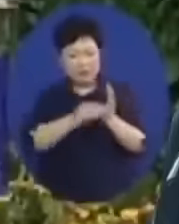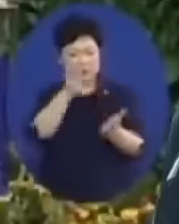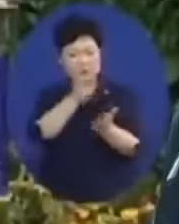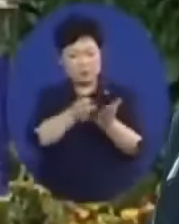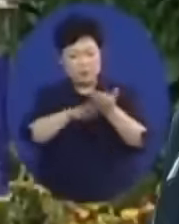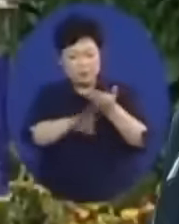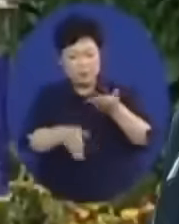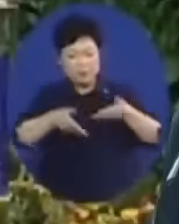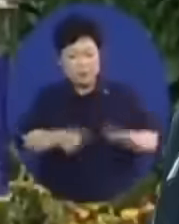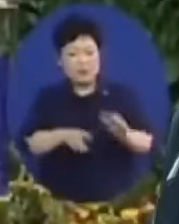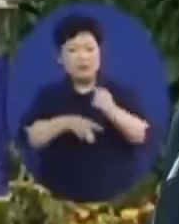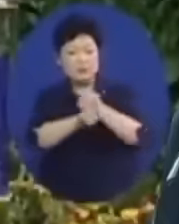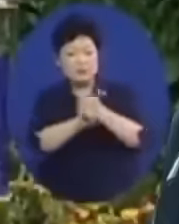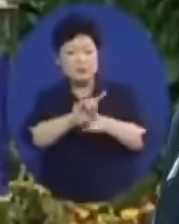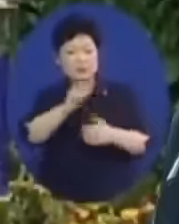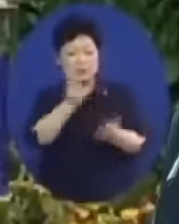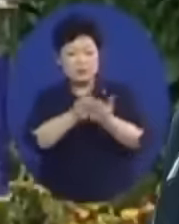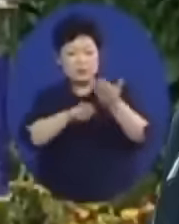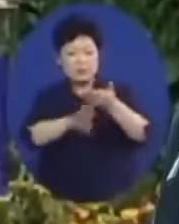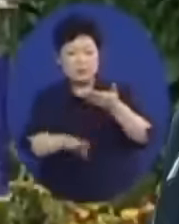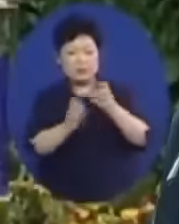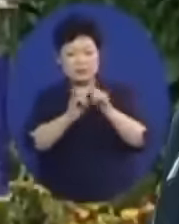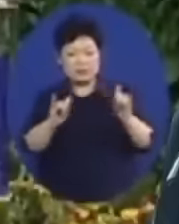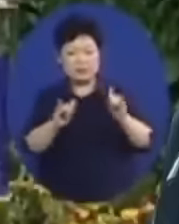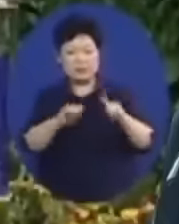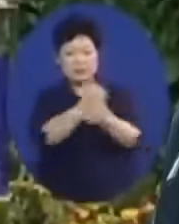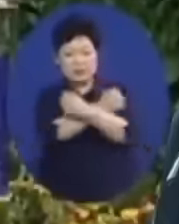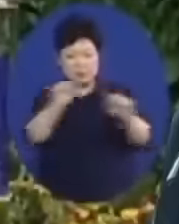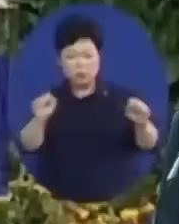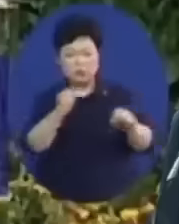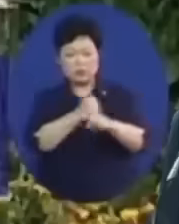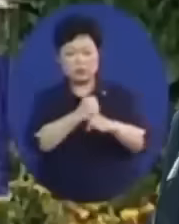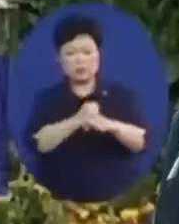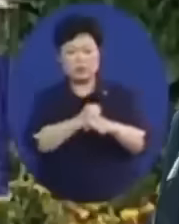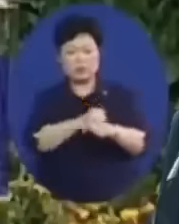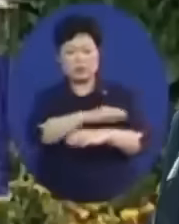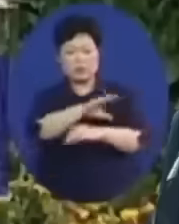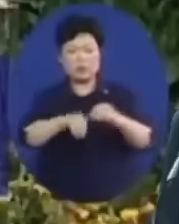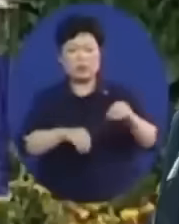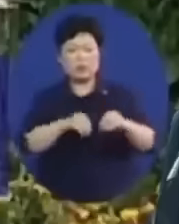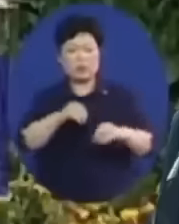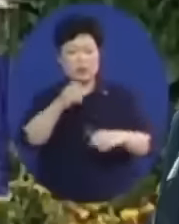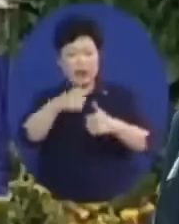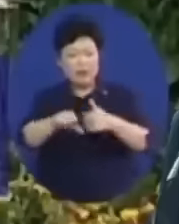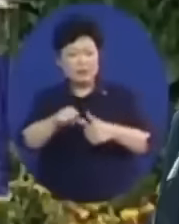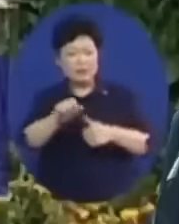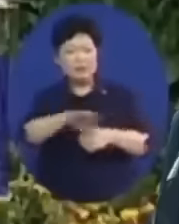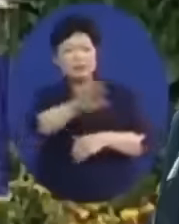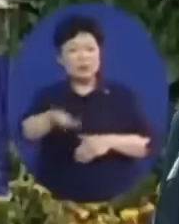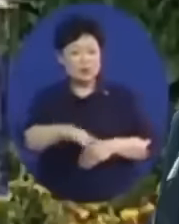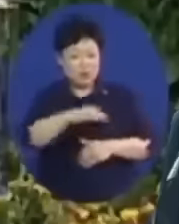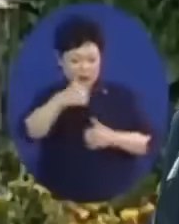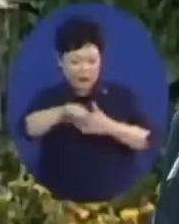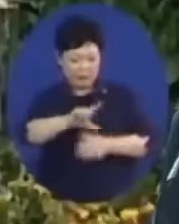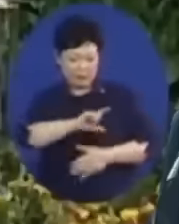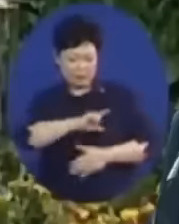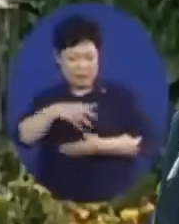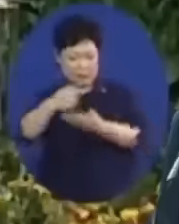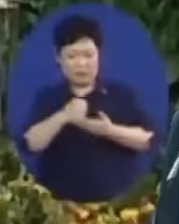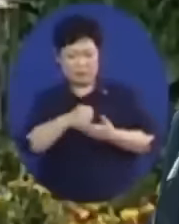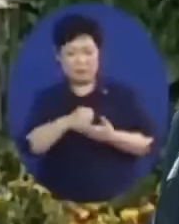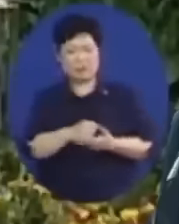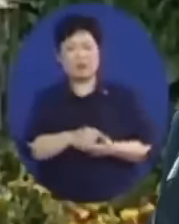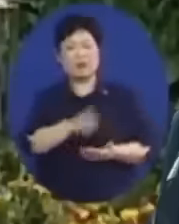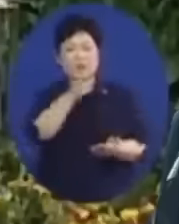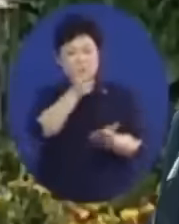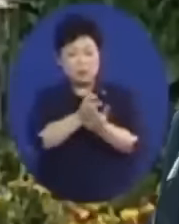아래에 나게 하신 것은 율법 아래에 있는 자들을 속량하시고 우리로 아들의 영분을 얻게 하려 하심이라. 율법 아래에서